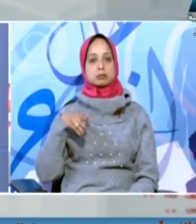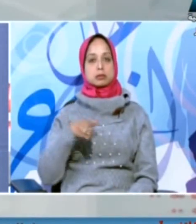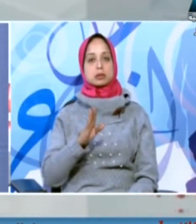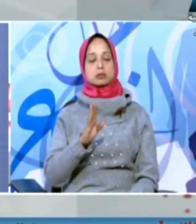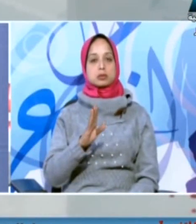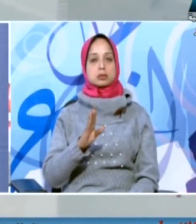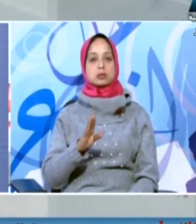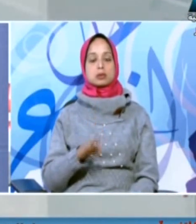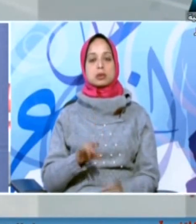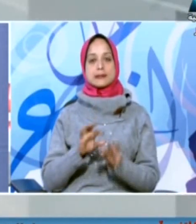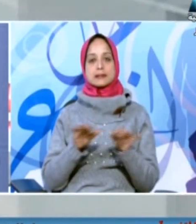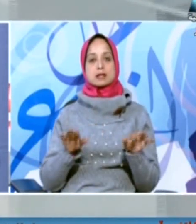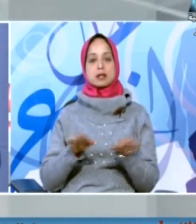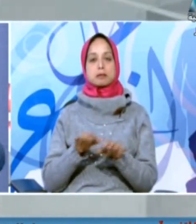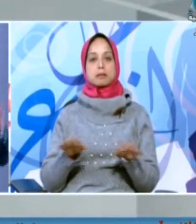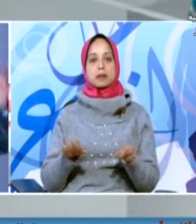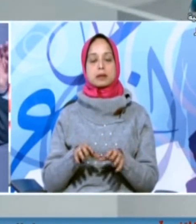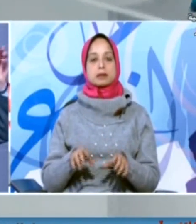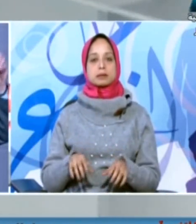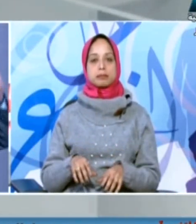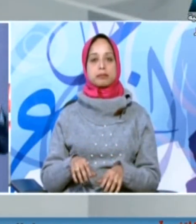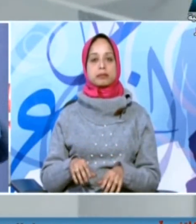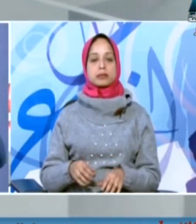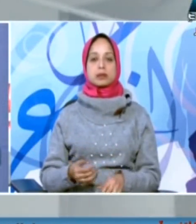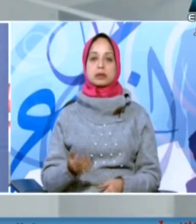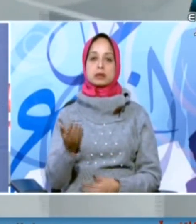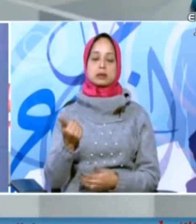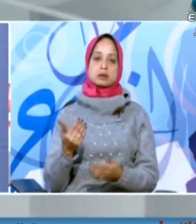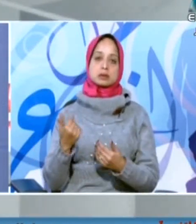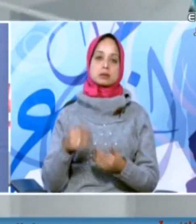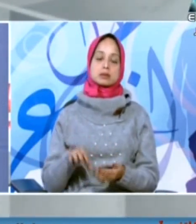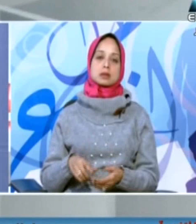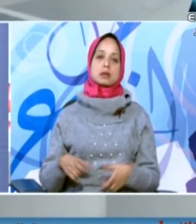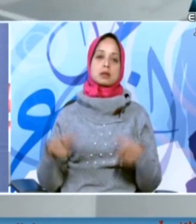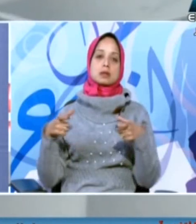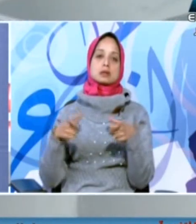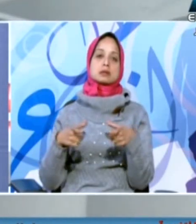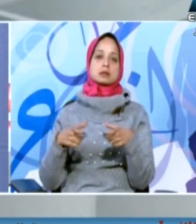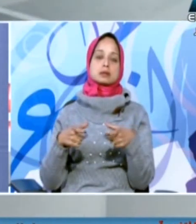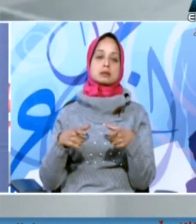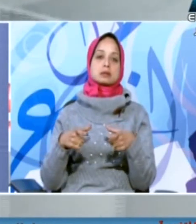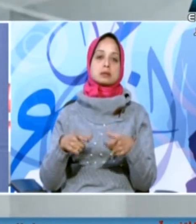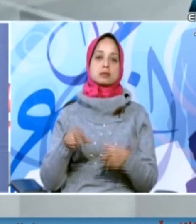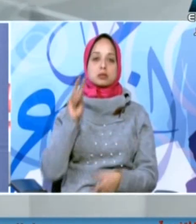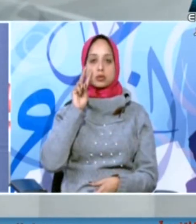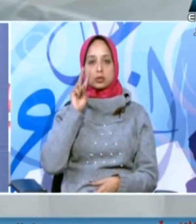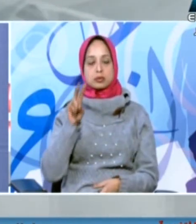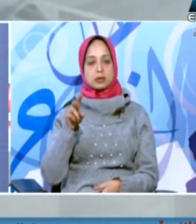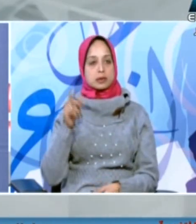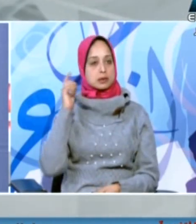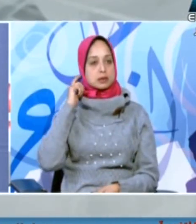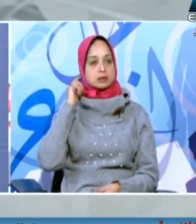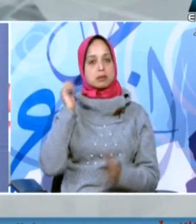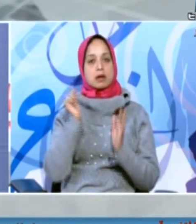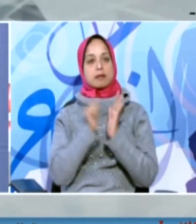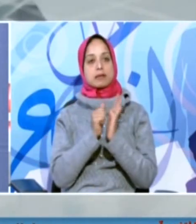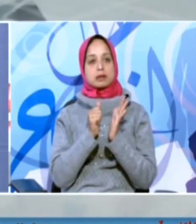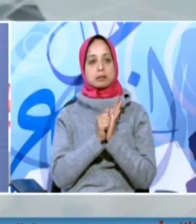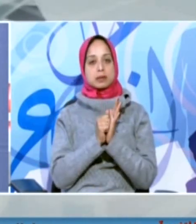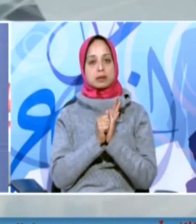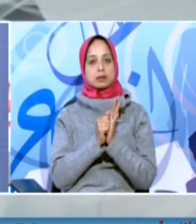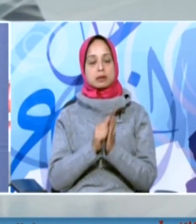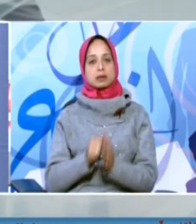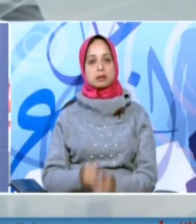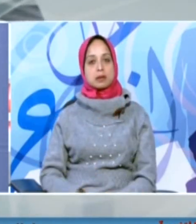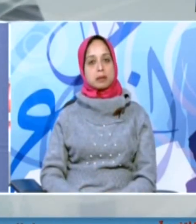كده ولا بتاع مكتب نت ينزلوهم لنا كلهم ويحطوا لنا على سيديها كده ب2 جنيه ونسمعها في البيت. انت حاول توفر اي جهاز